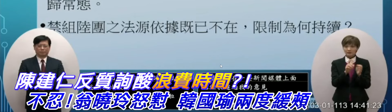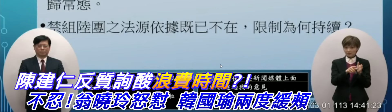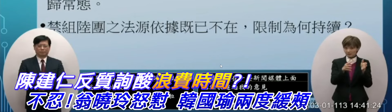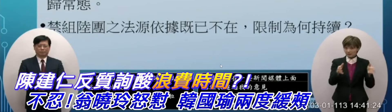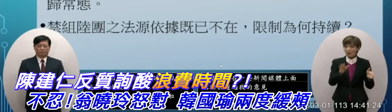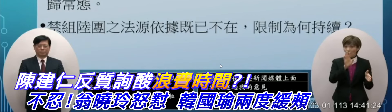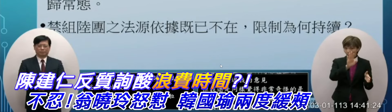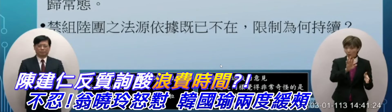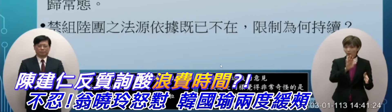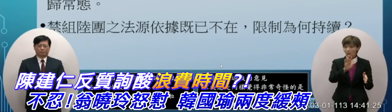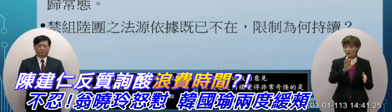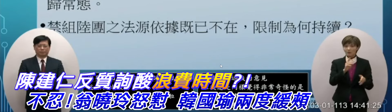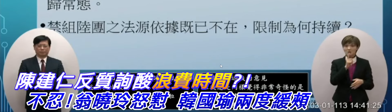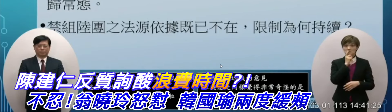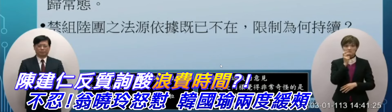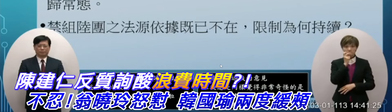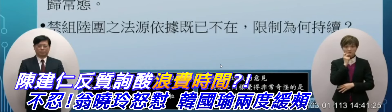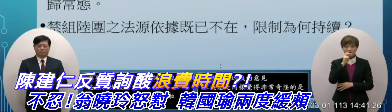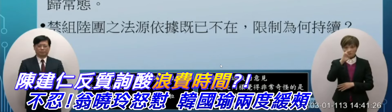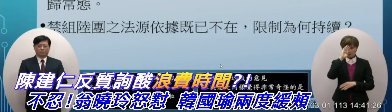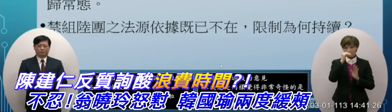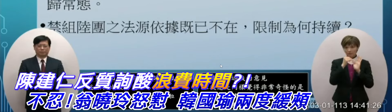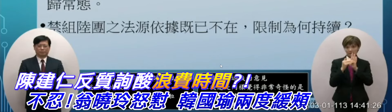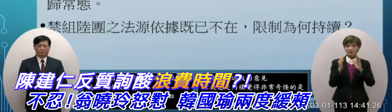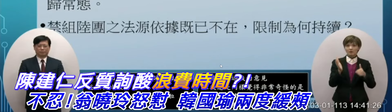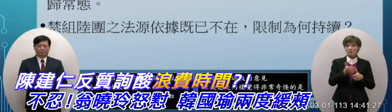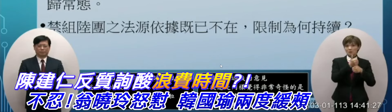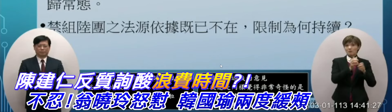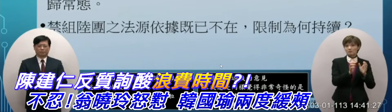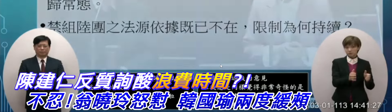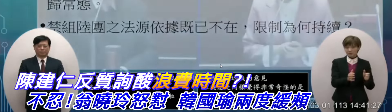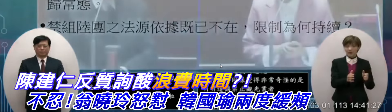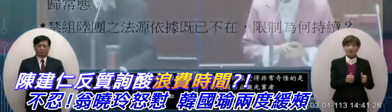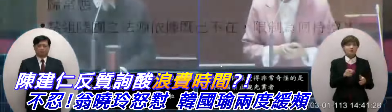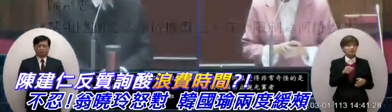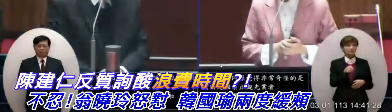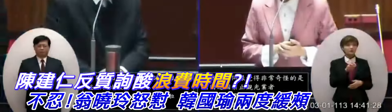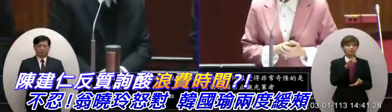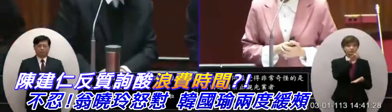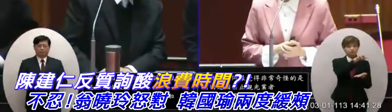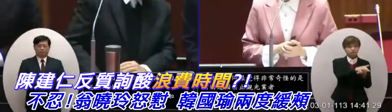成立了中央疫情指挥中心，所以呢发布了种种的限制措施。